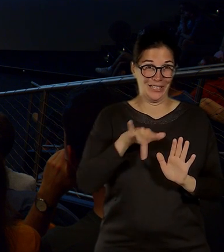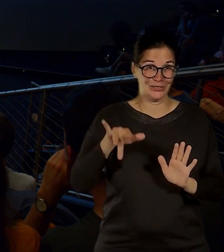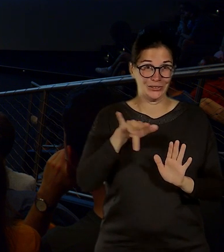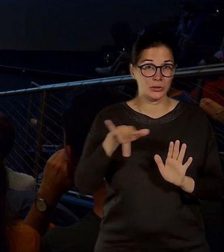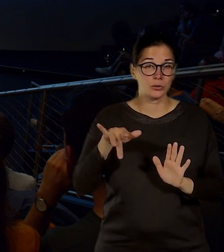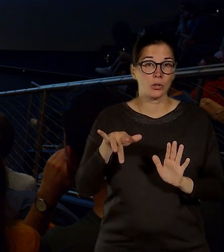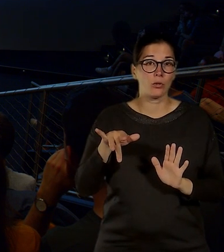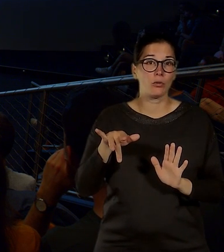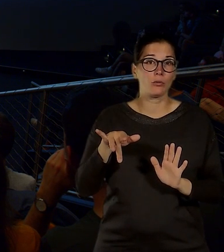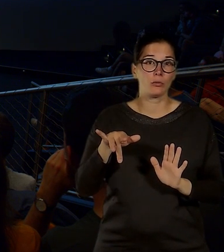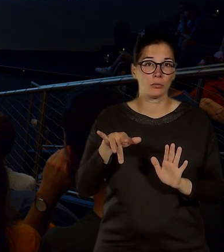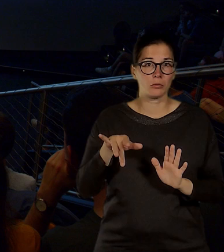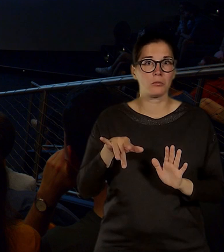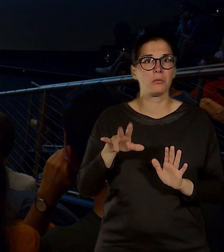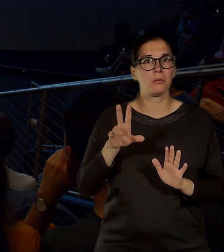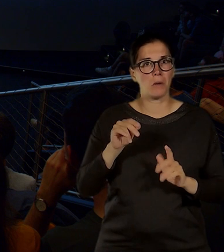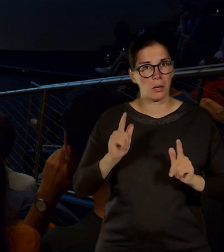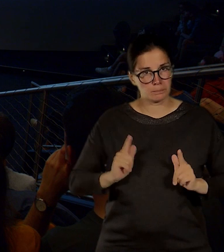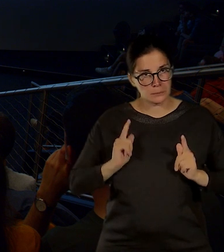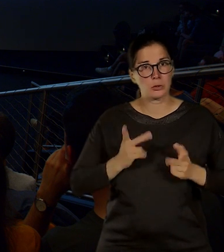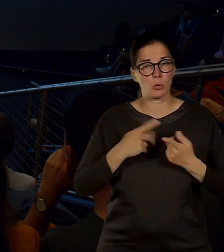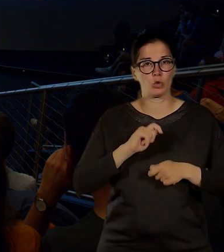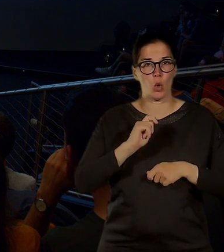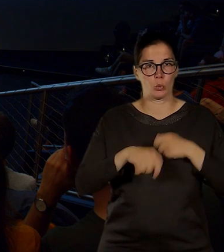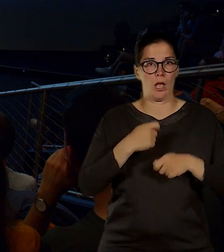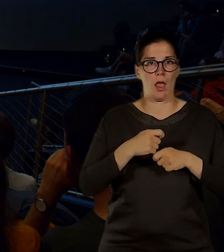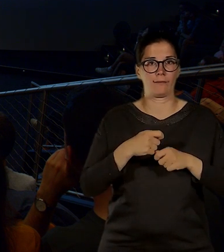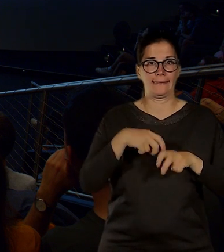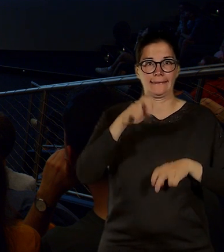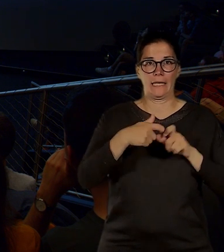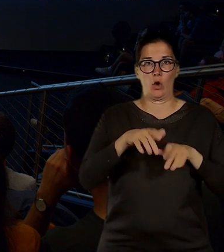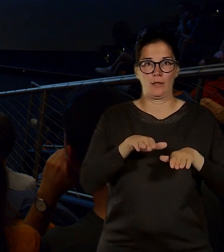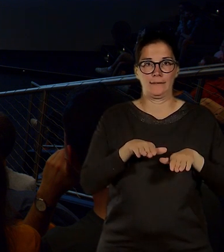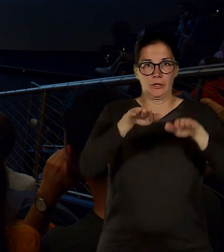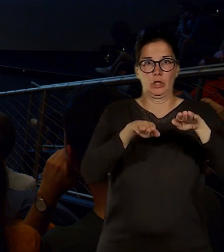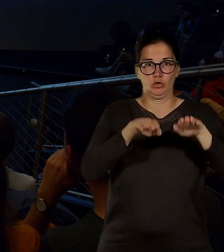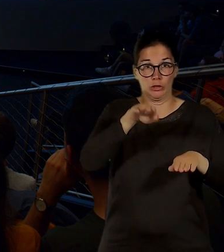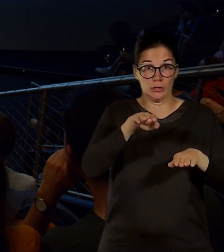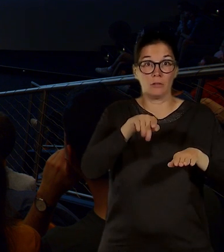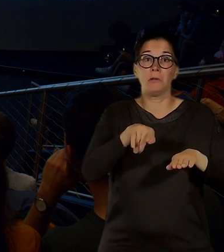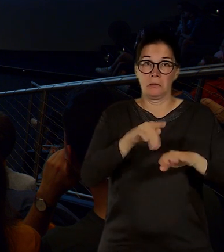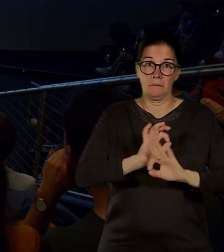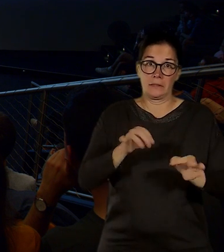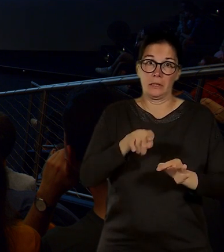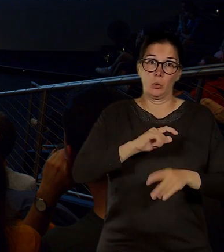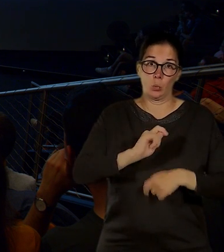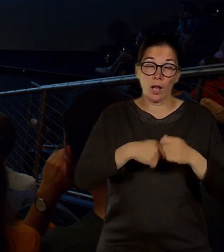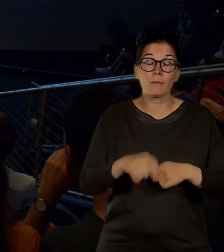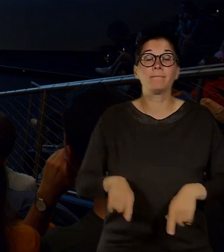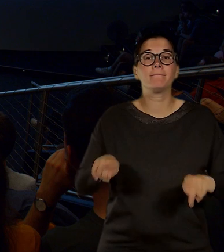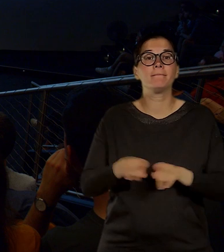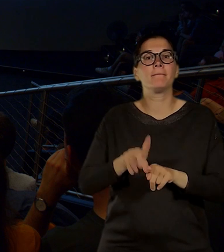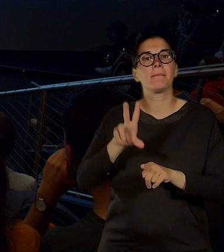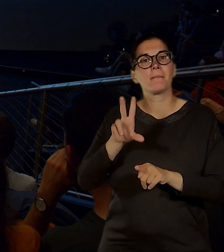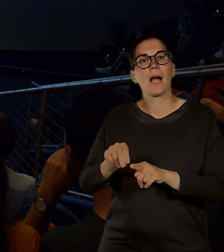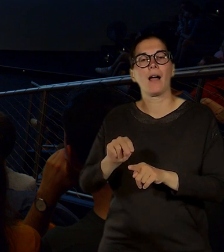problém, abychom udělali zvýšený pás, tak tam ho právě navrhujeme, ale současně tady máme tu chráněnou